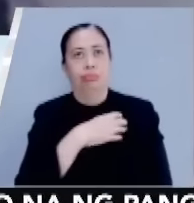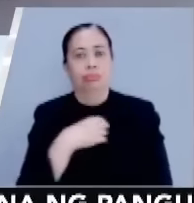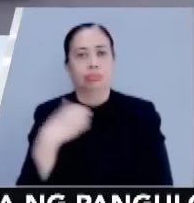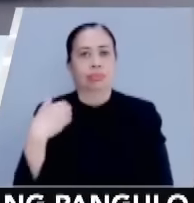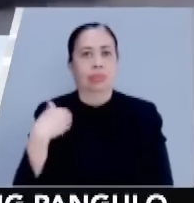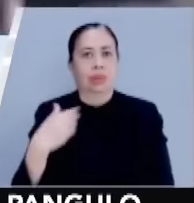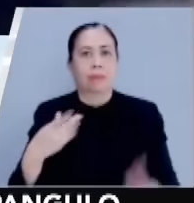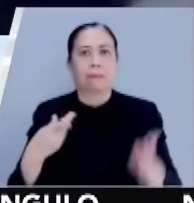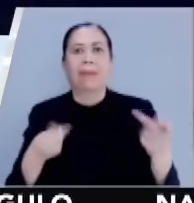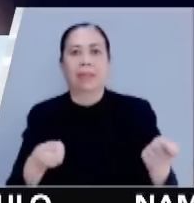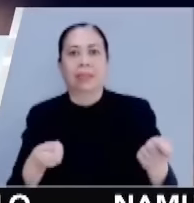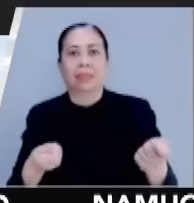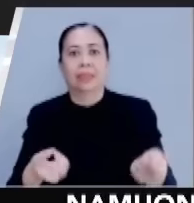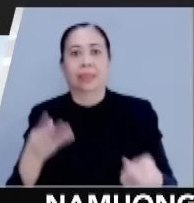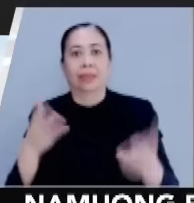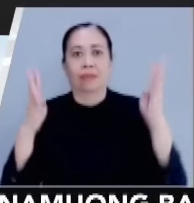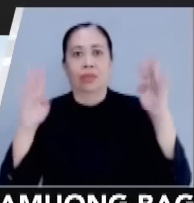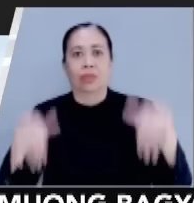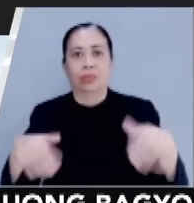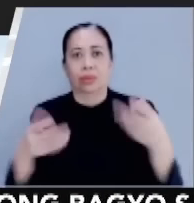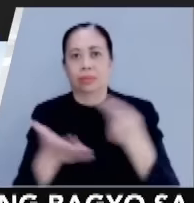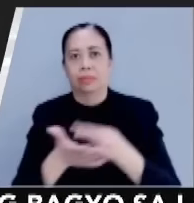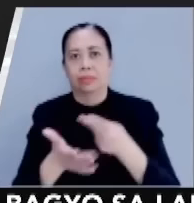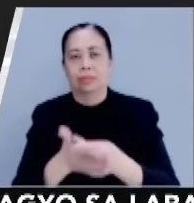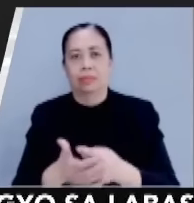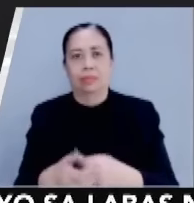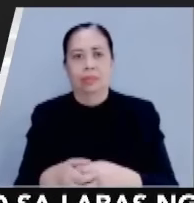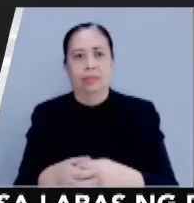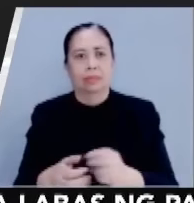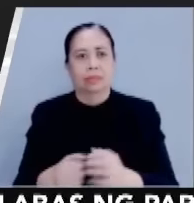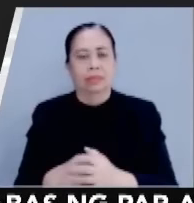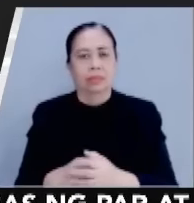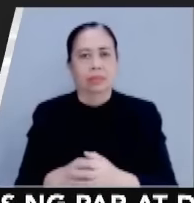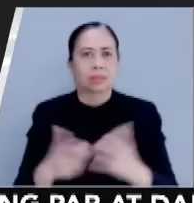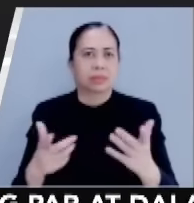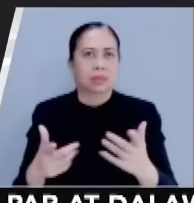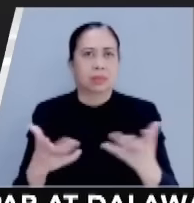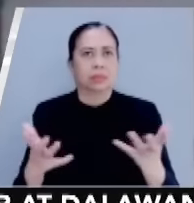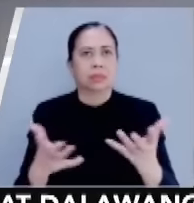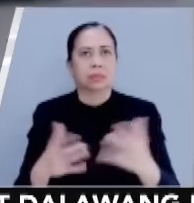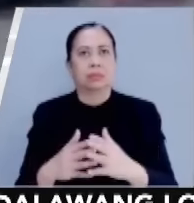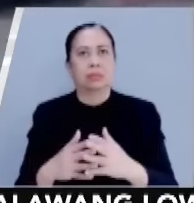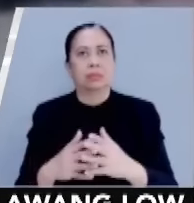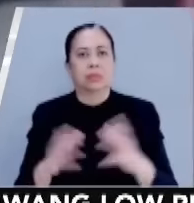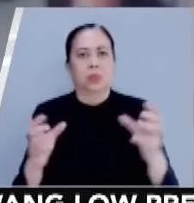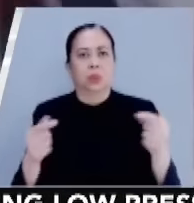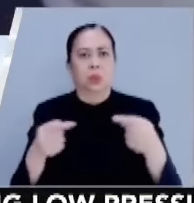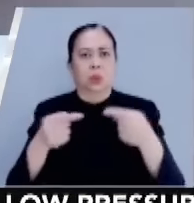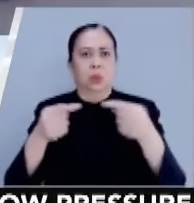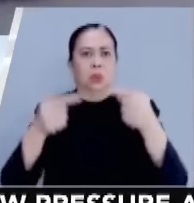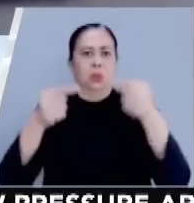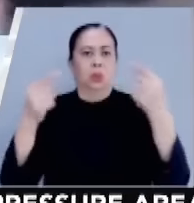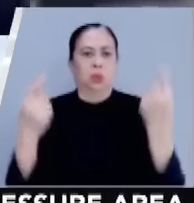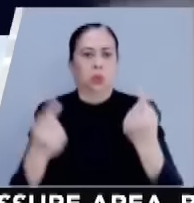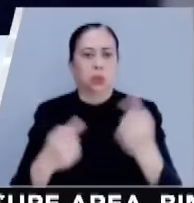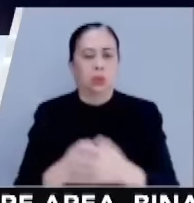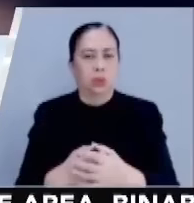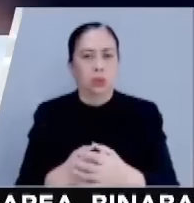nasa 4,000 piso. Hindi naman nakalapatan, siguro nakagirian lang, ganun. Pagka